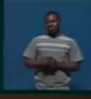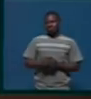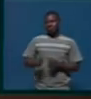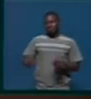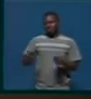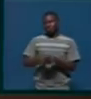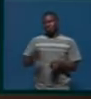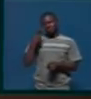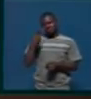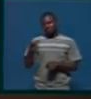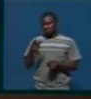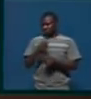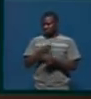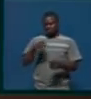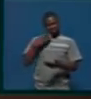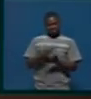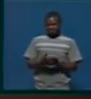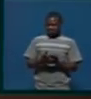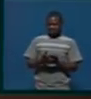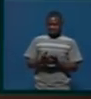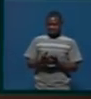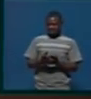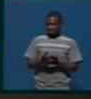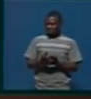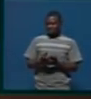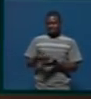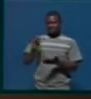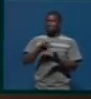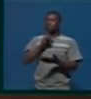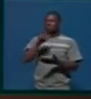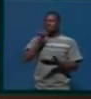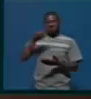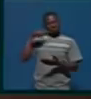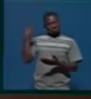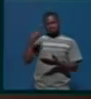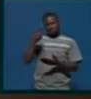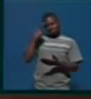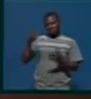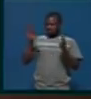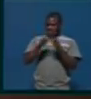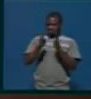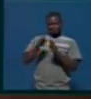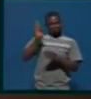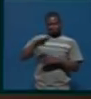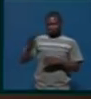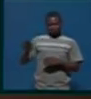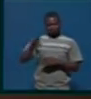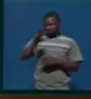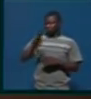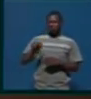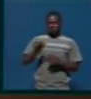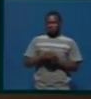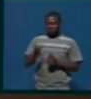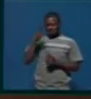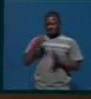bien, n'appartiennent plus à la ville de Bobo-Dioulasso. Elles ont été identifiées et classées comme